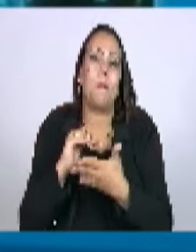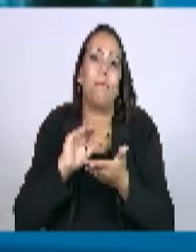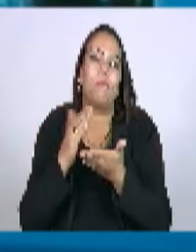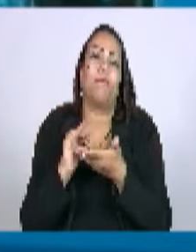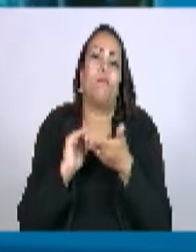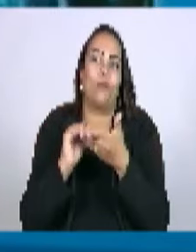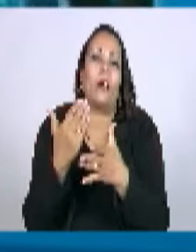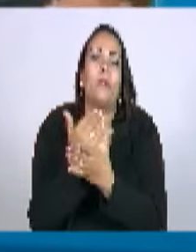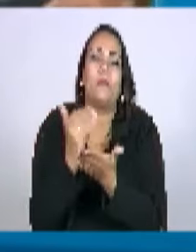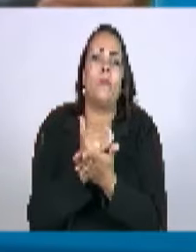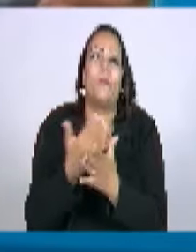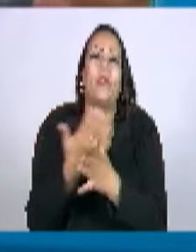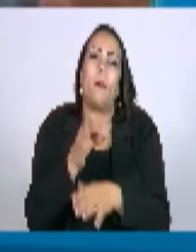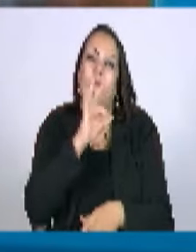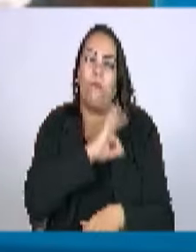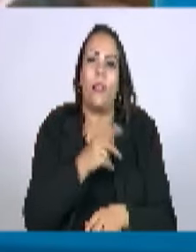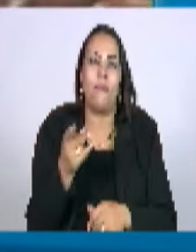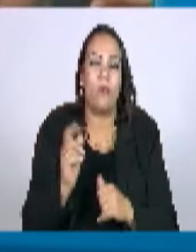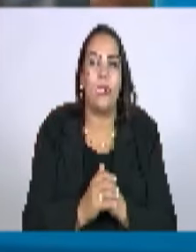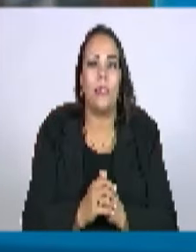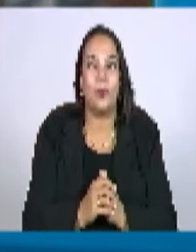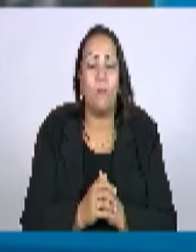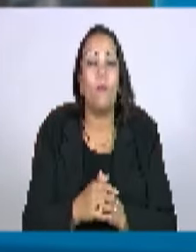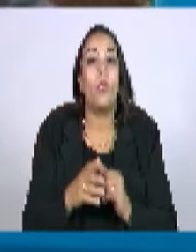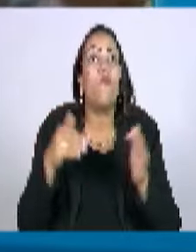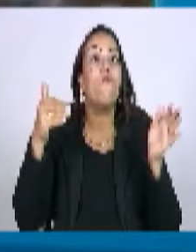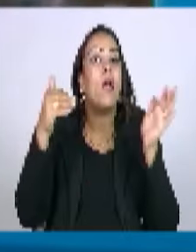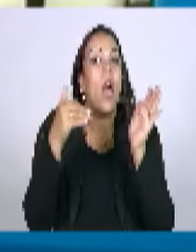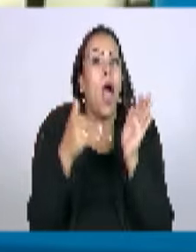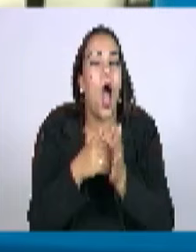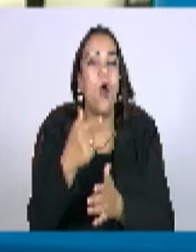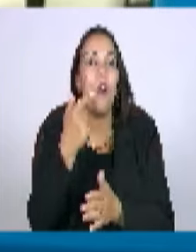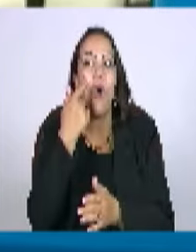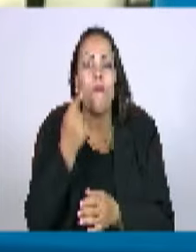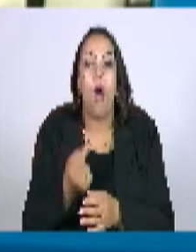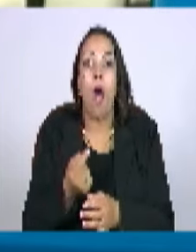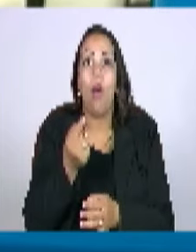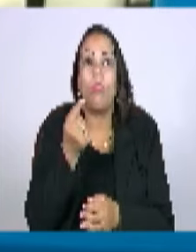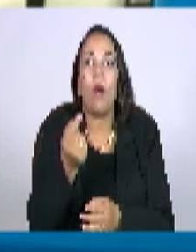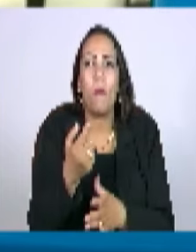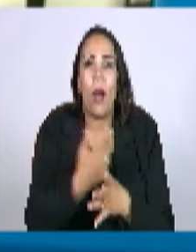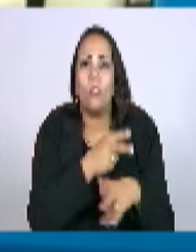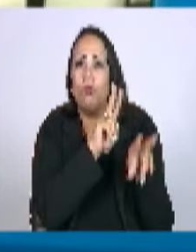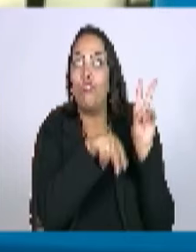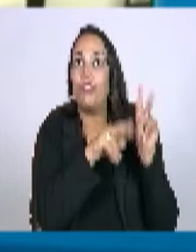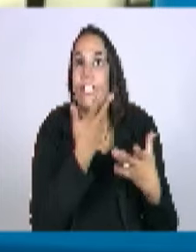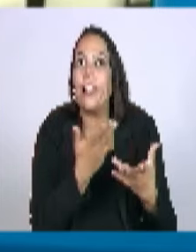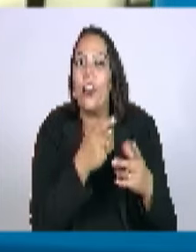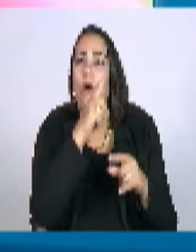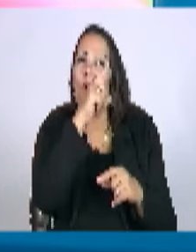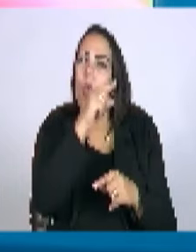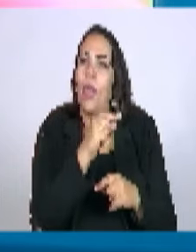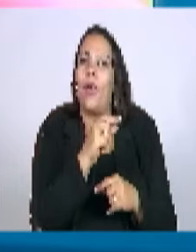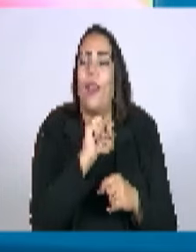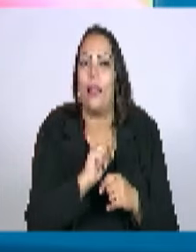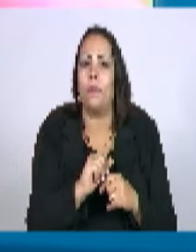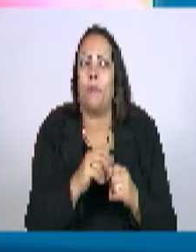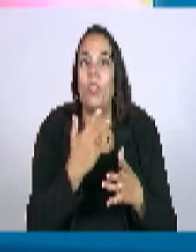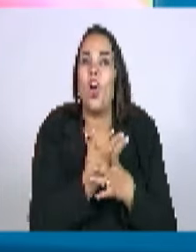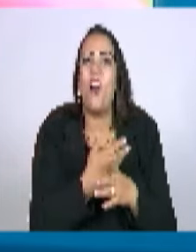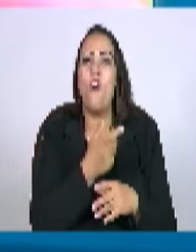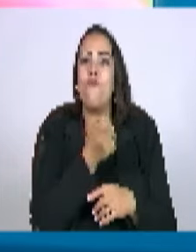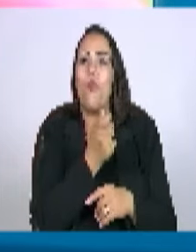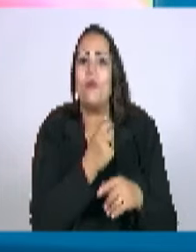تاخد فايده النتيجه ان الطلب على السلع هيقل ولما يقل الطلب على السلع الاسعار